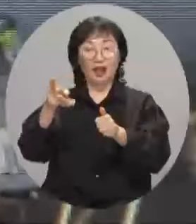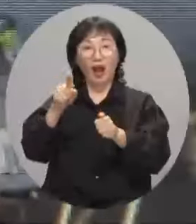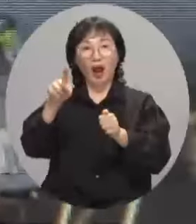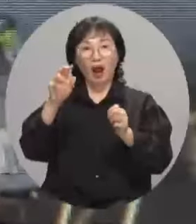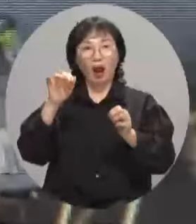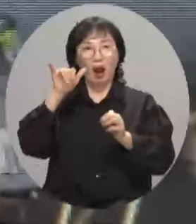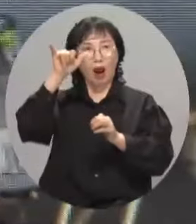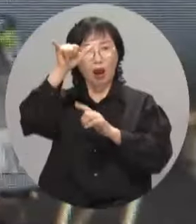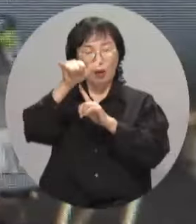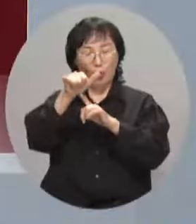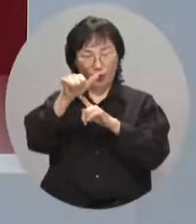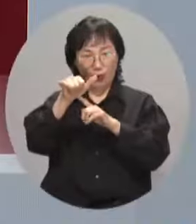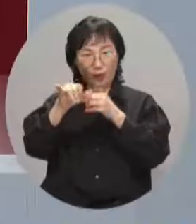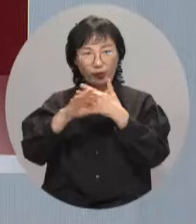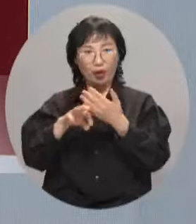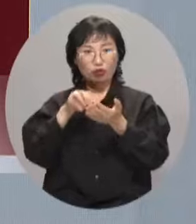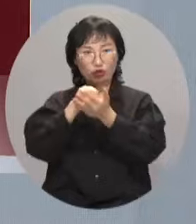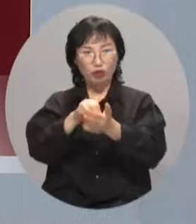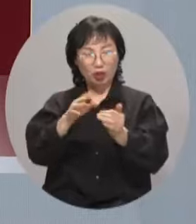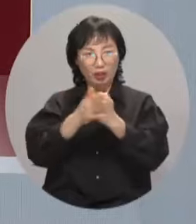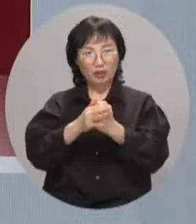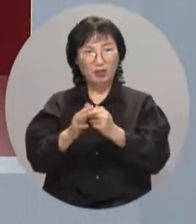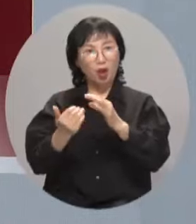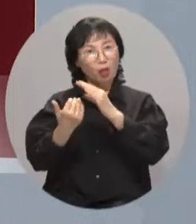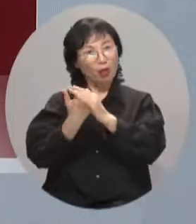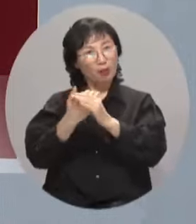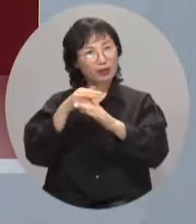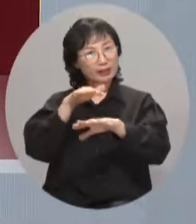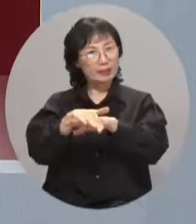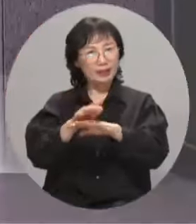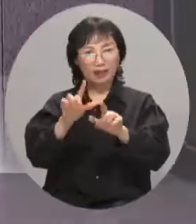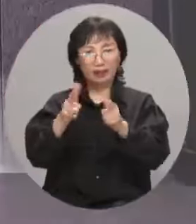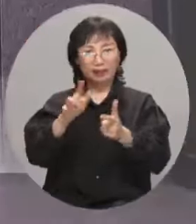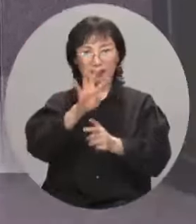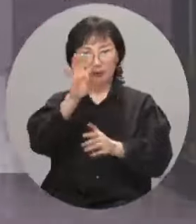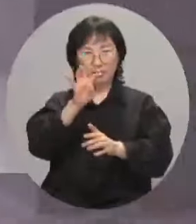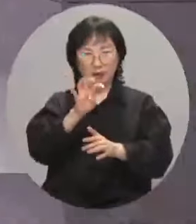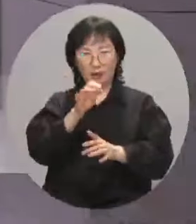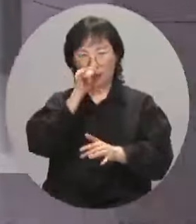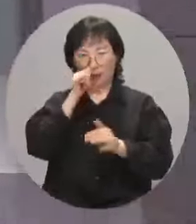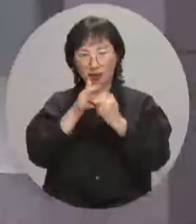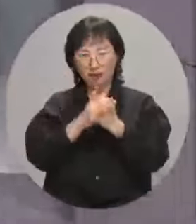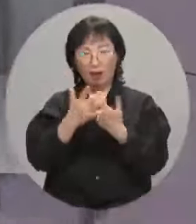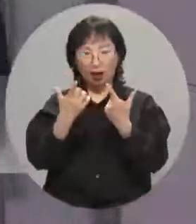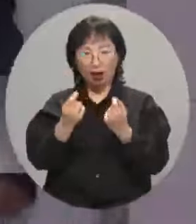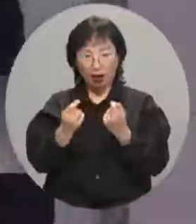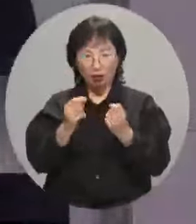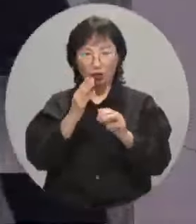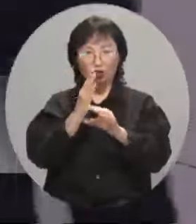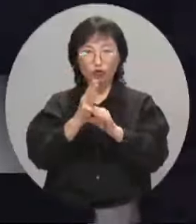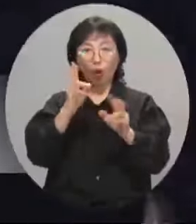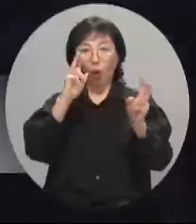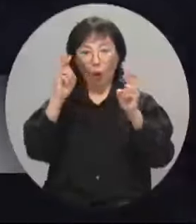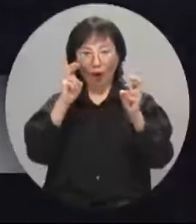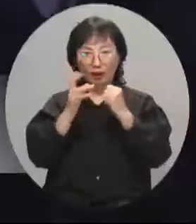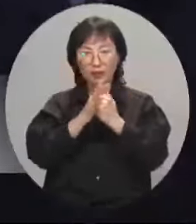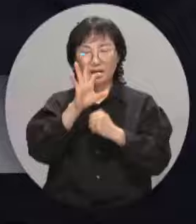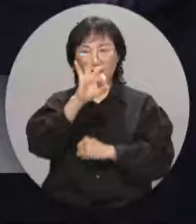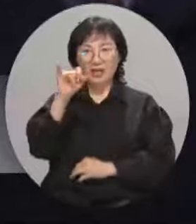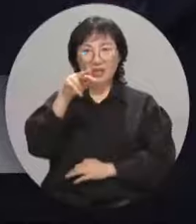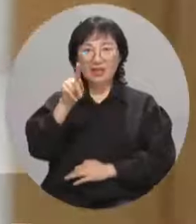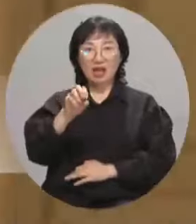것이 뇌물 성격 아니냐는 의혹을 수사 중입니다 같은해 중소벤처기업 진흥공단 이사장에 이상직 전